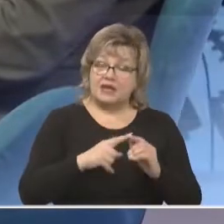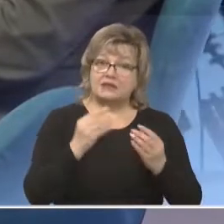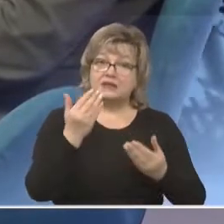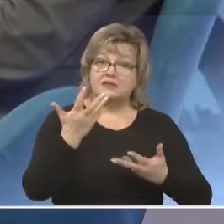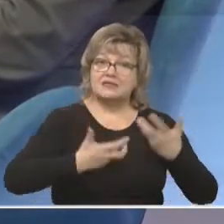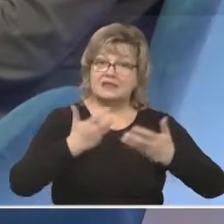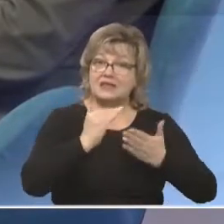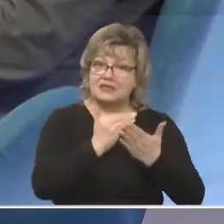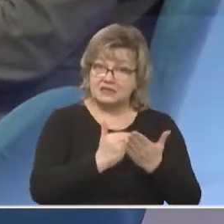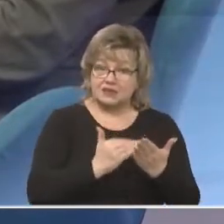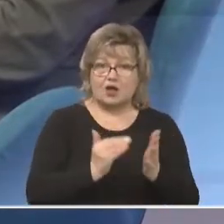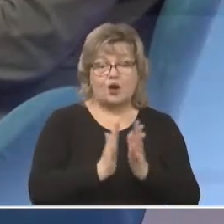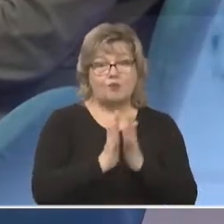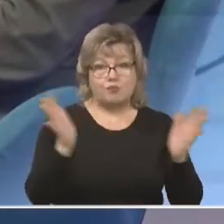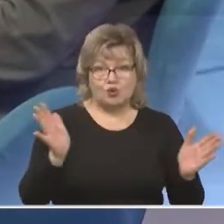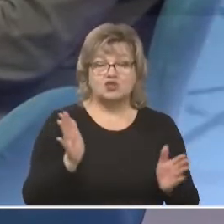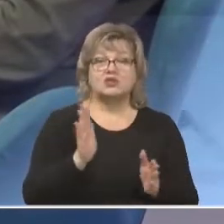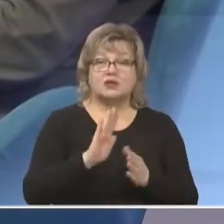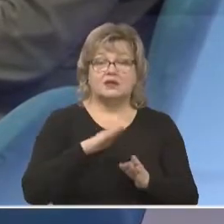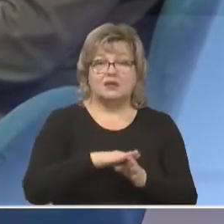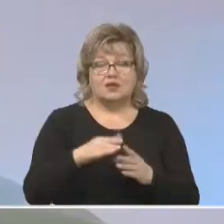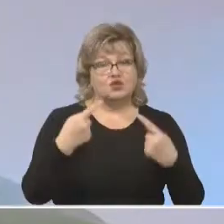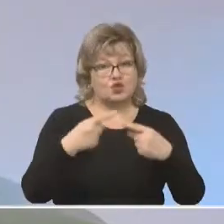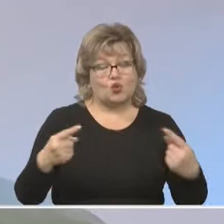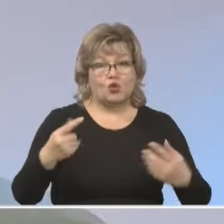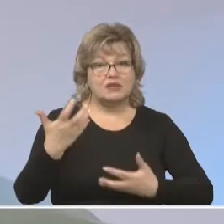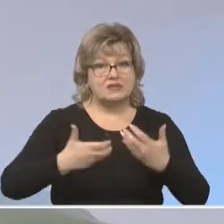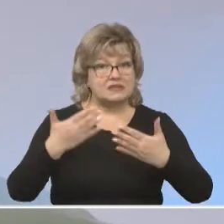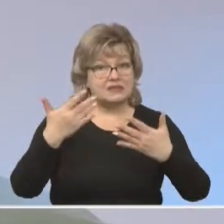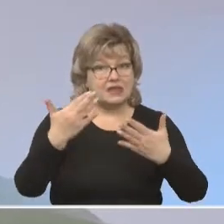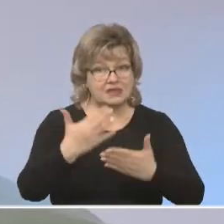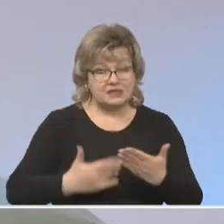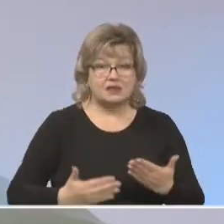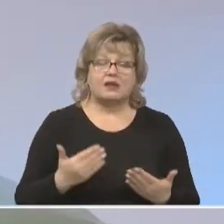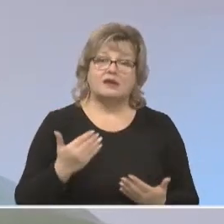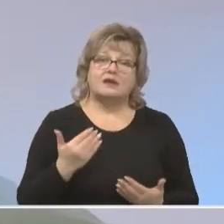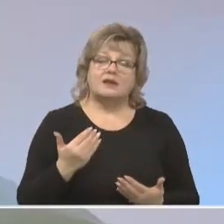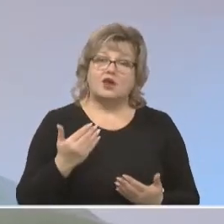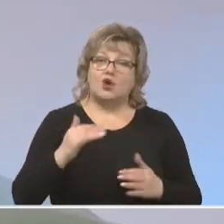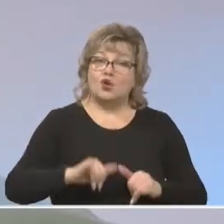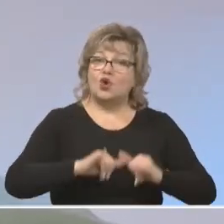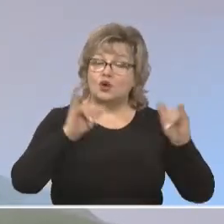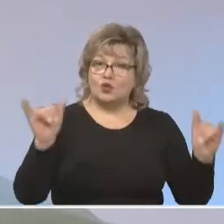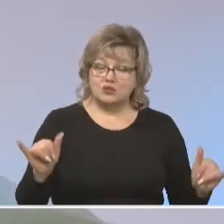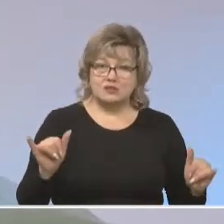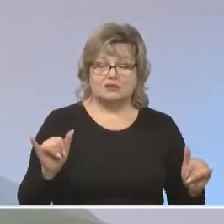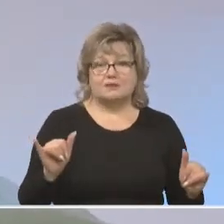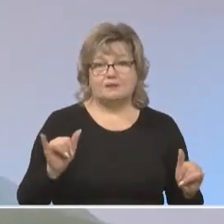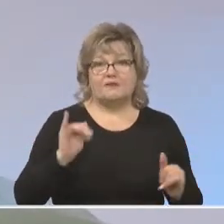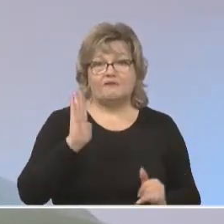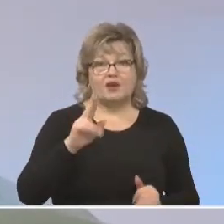статистика полностью коррелирует с другой статистикой. Какой? Ну, рост